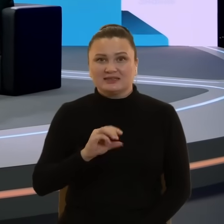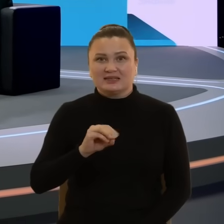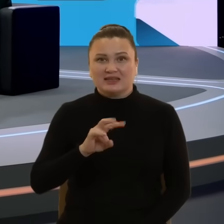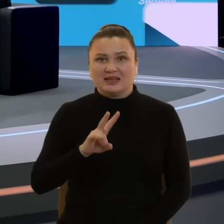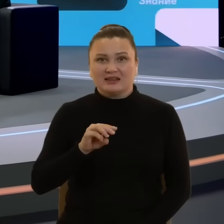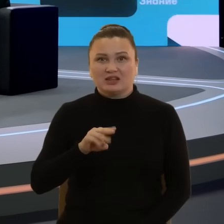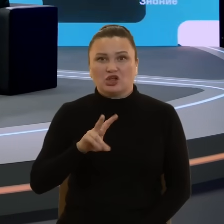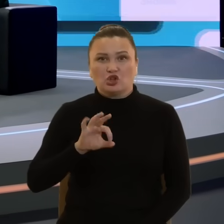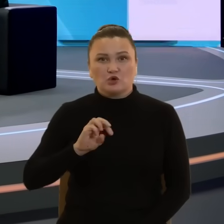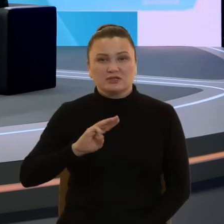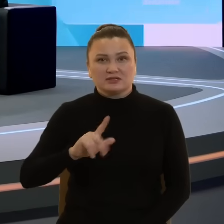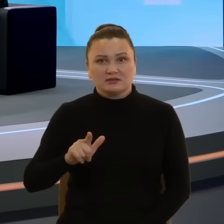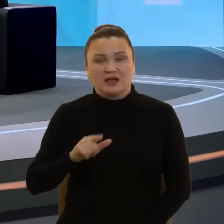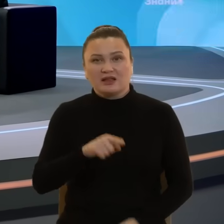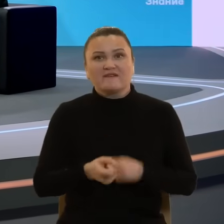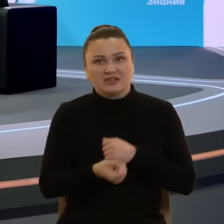Возникает ли она только от